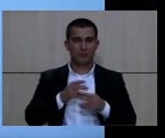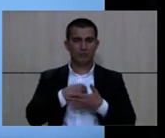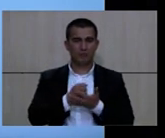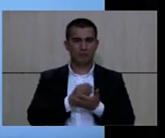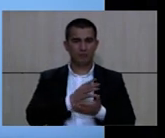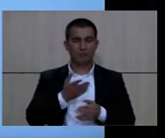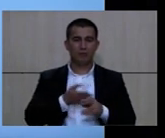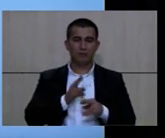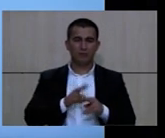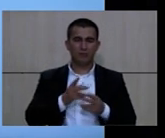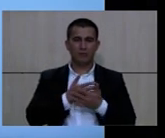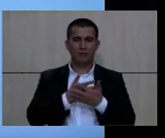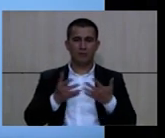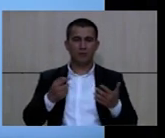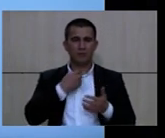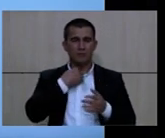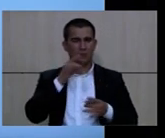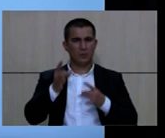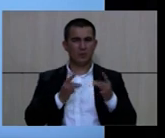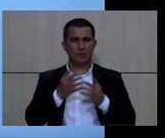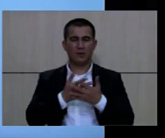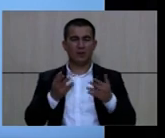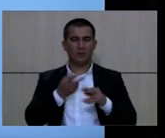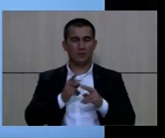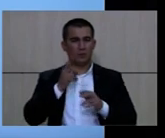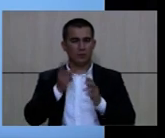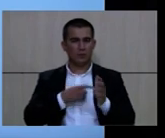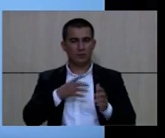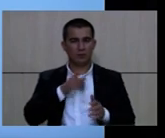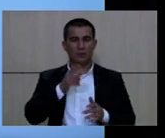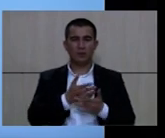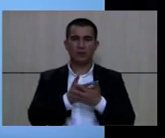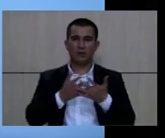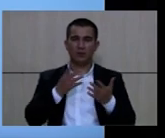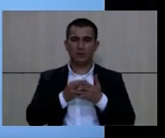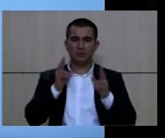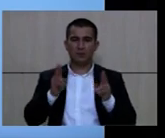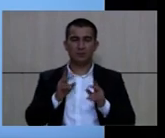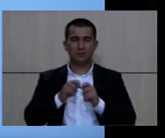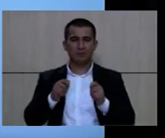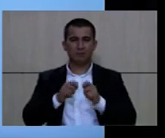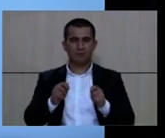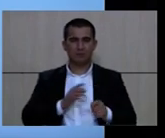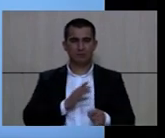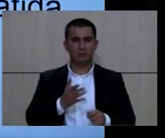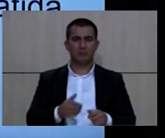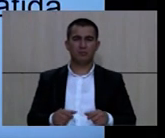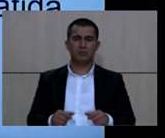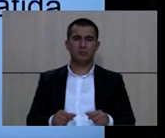bunda turli amplitudali tovushlarni aniqlashgan va unga doir qonuniyatlarni yaratgan.